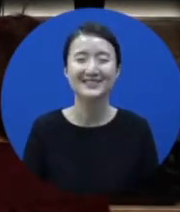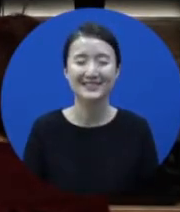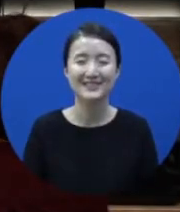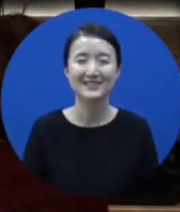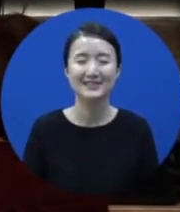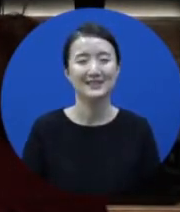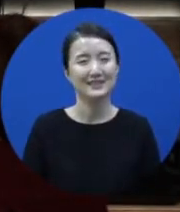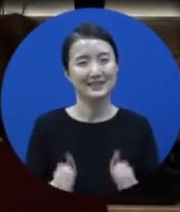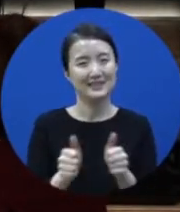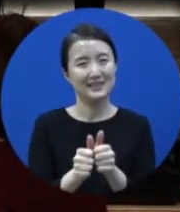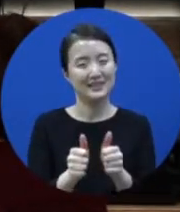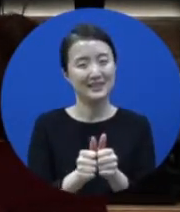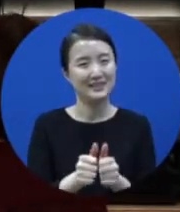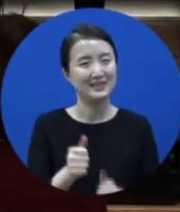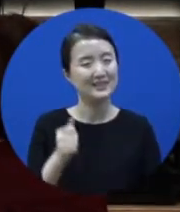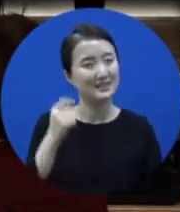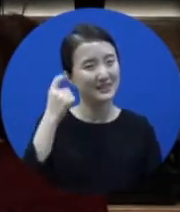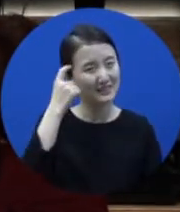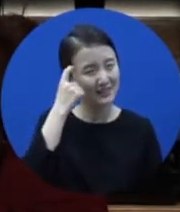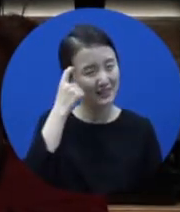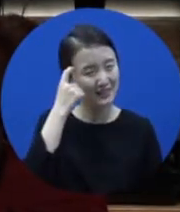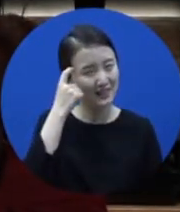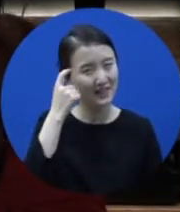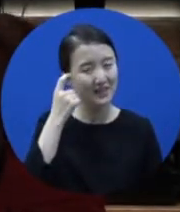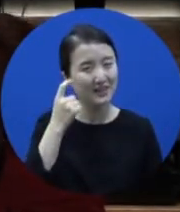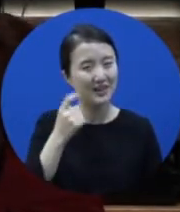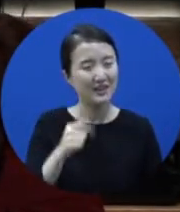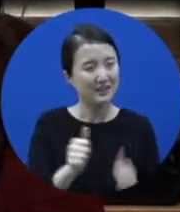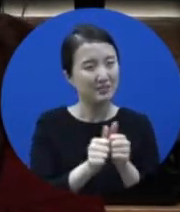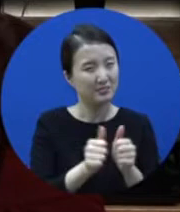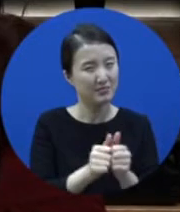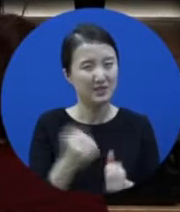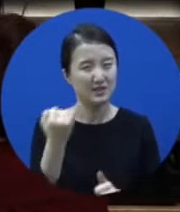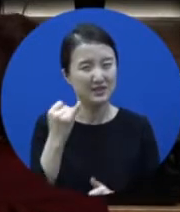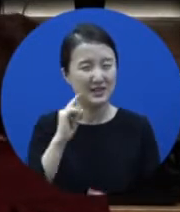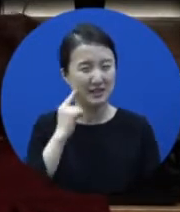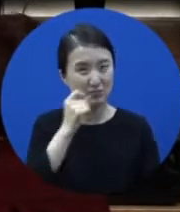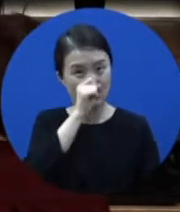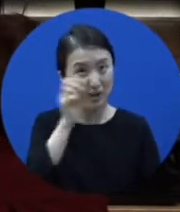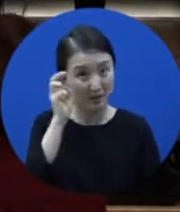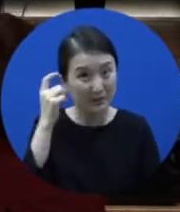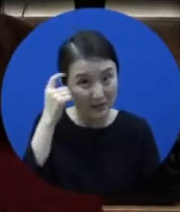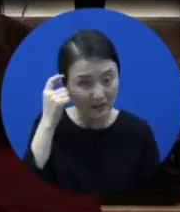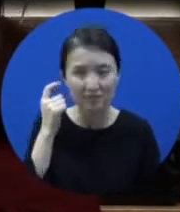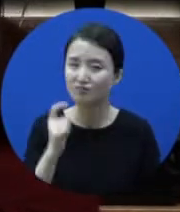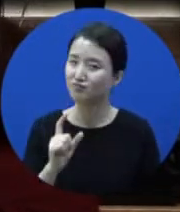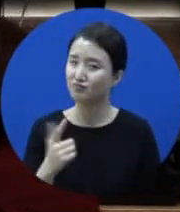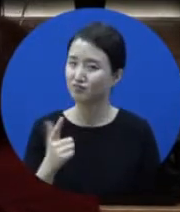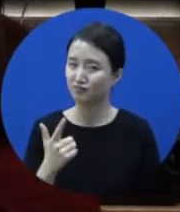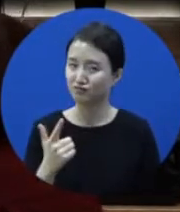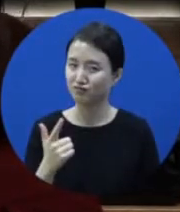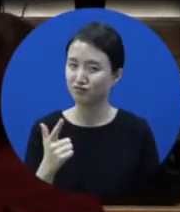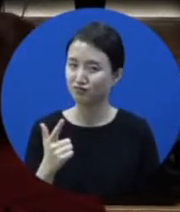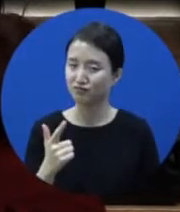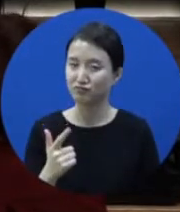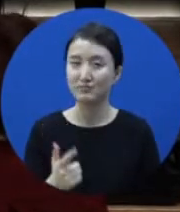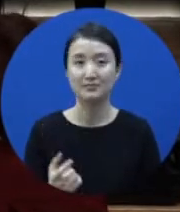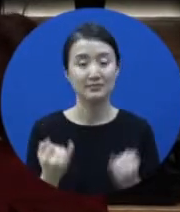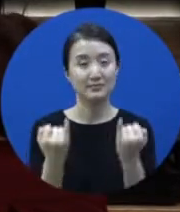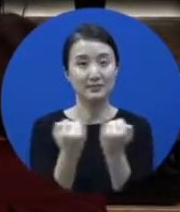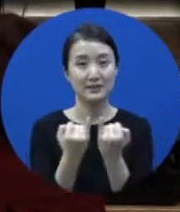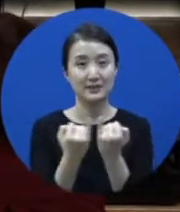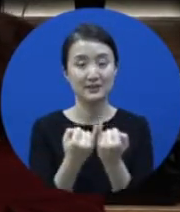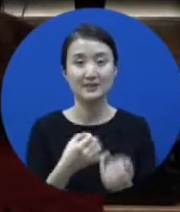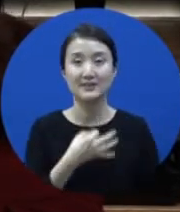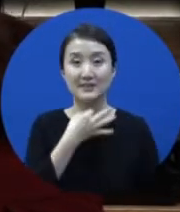예쁜 여자를 좋아할 거다라고 생각을 하지만 봤더니요, 역시 목소리가